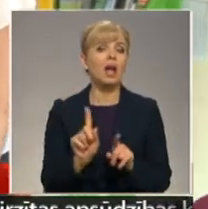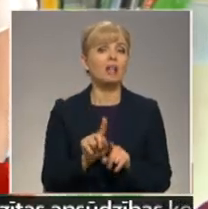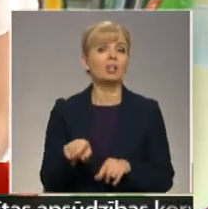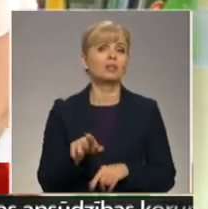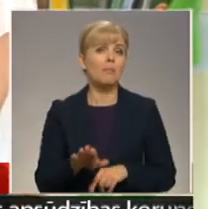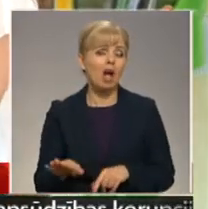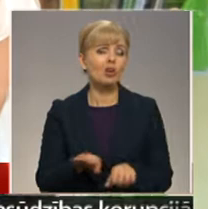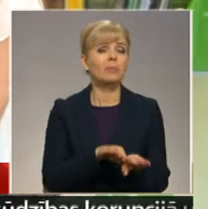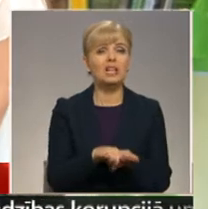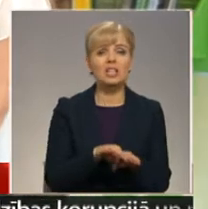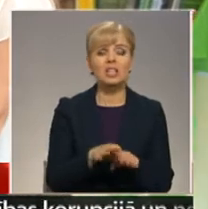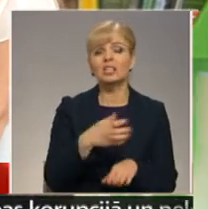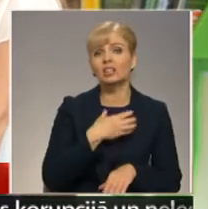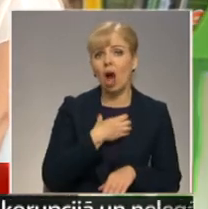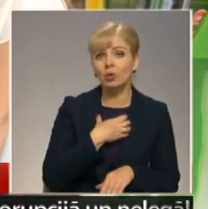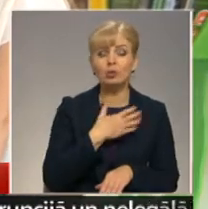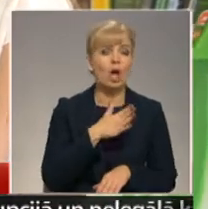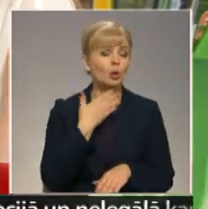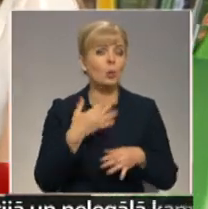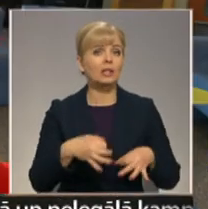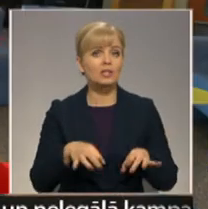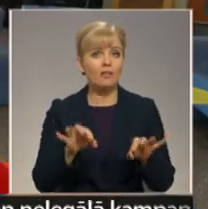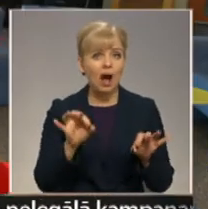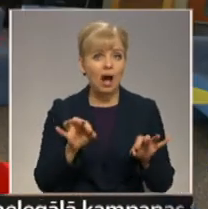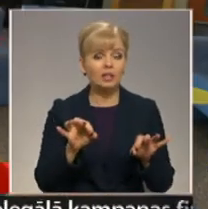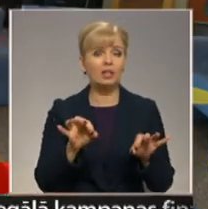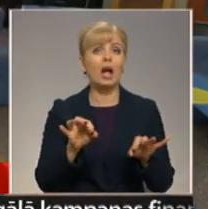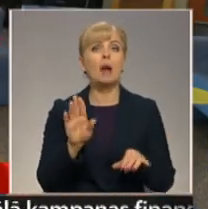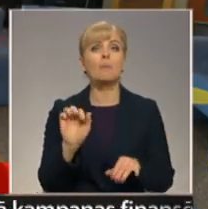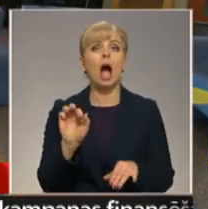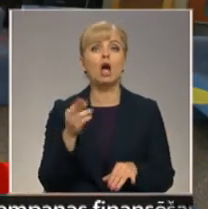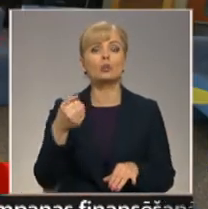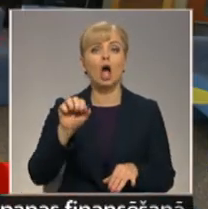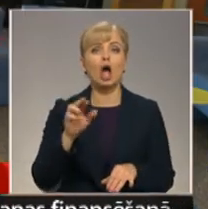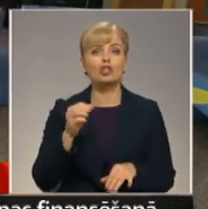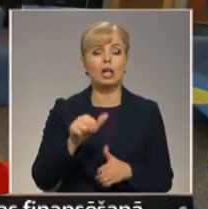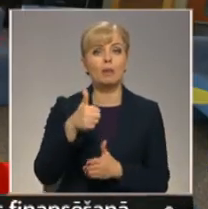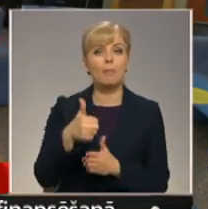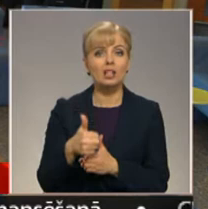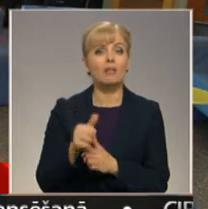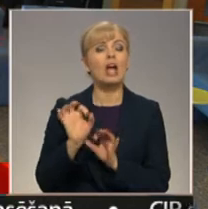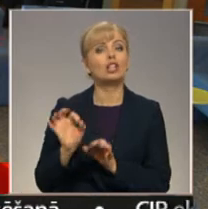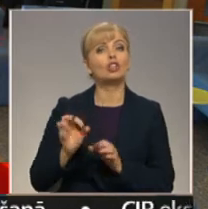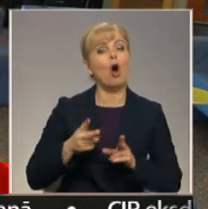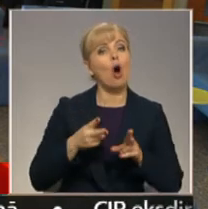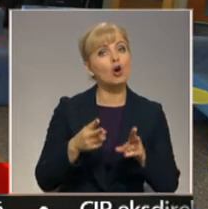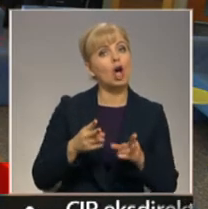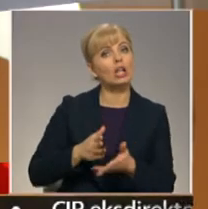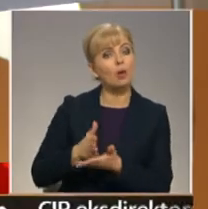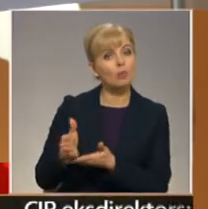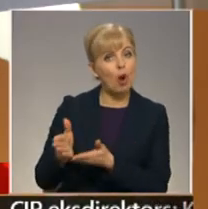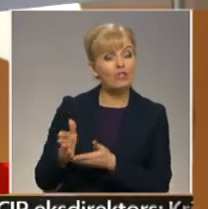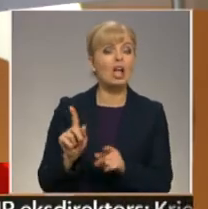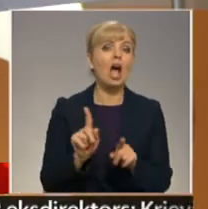pašas un līdzīgas diagnozes, ir ļoti svarīgs. Marita un Andžela padomē pārstāv onkoloģijas profilu. Viņas norāda,